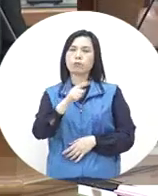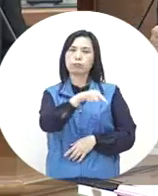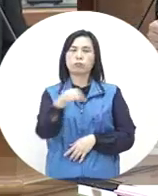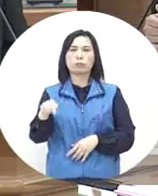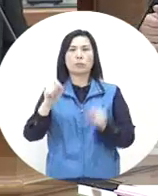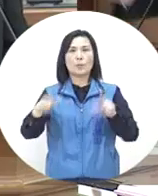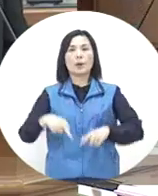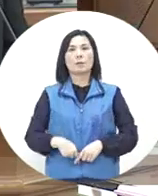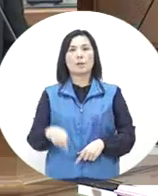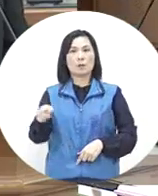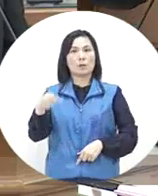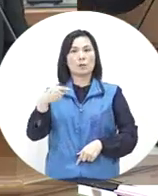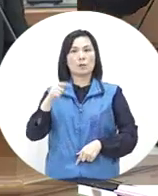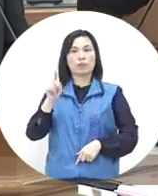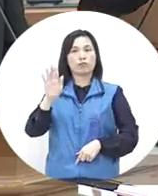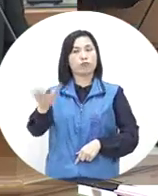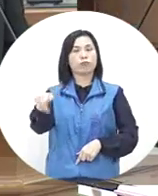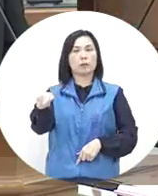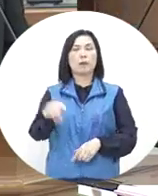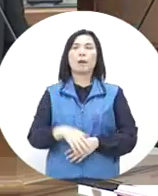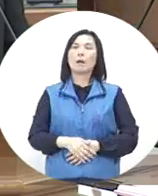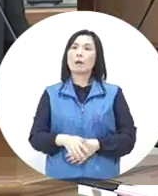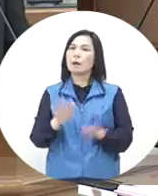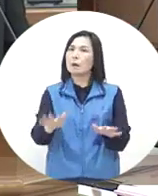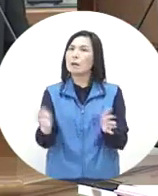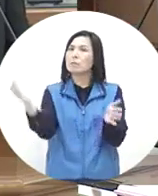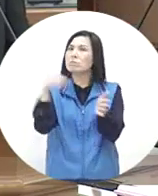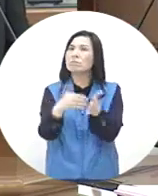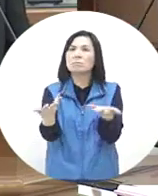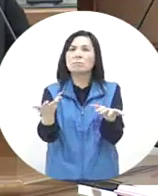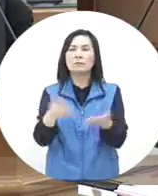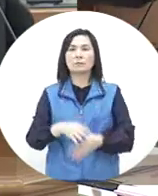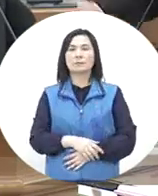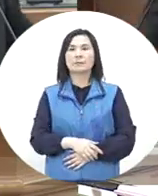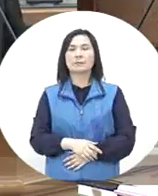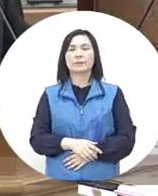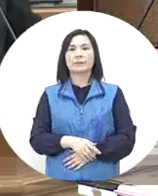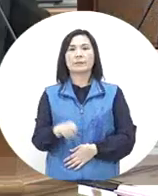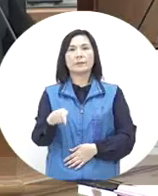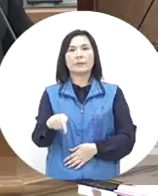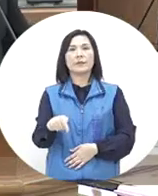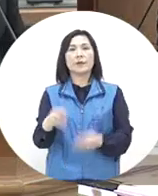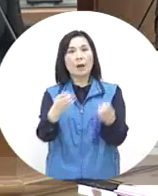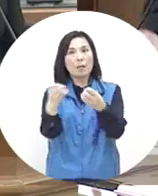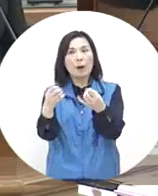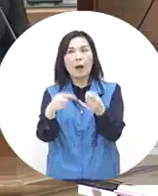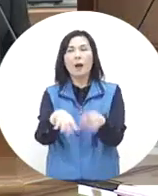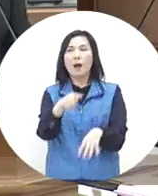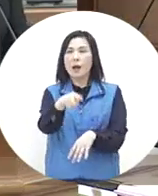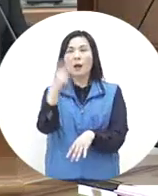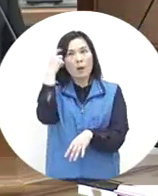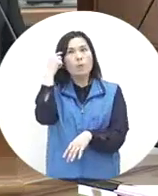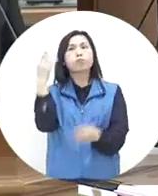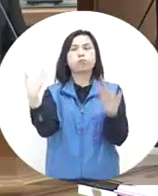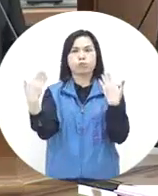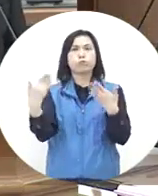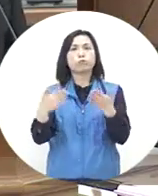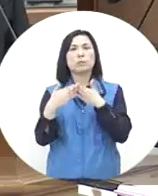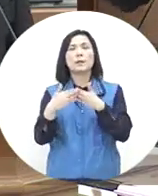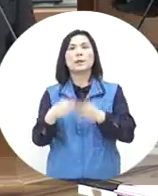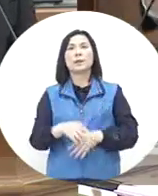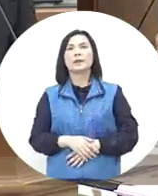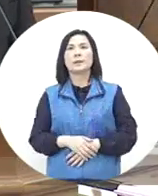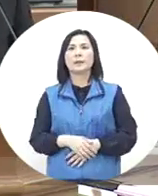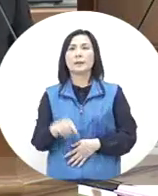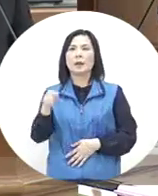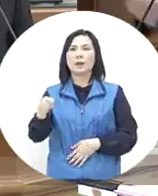那个是他的，所以现在到底是怎么样哦？那既然要谈，你的态度要非常表达很清楚嘛，因为这涉及到我们把经营权拿